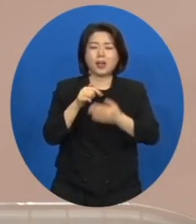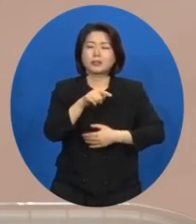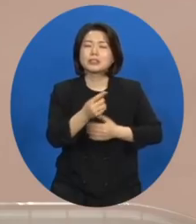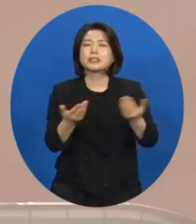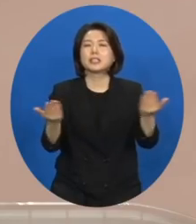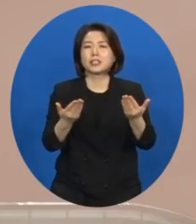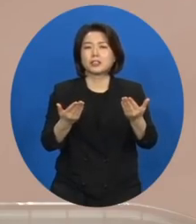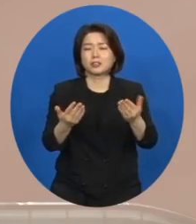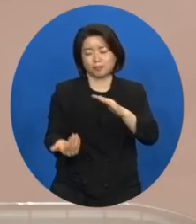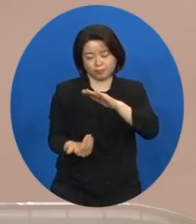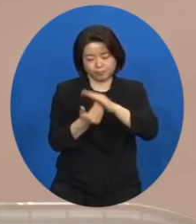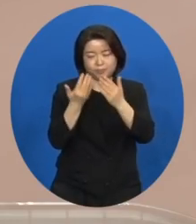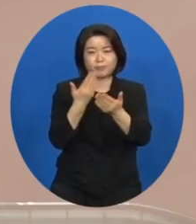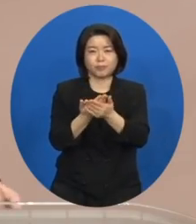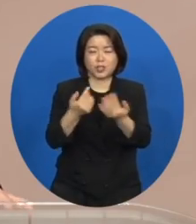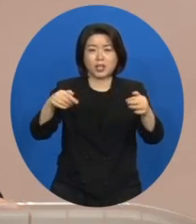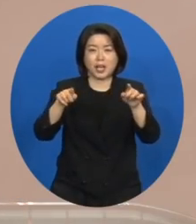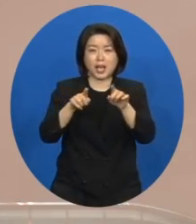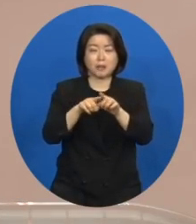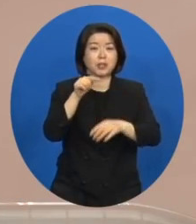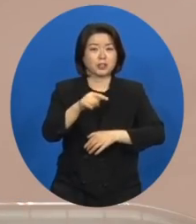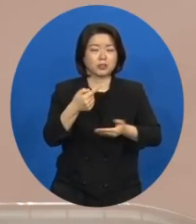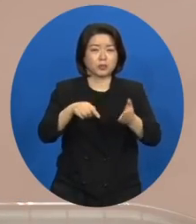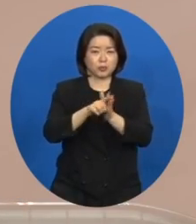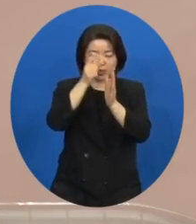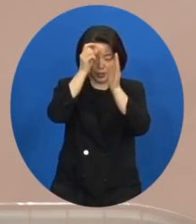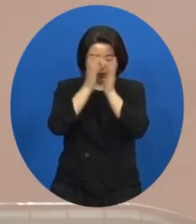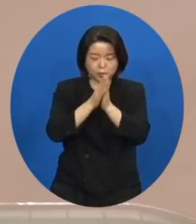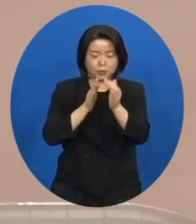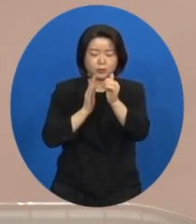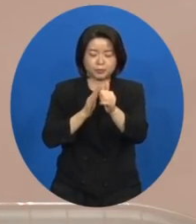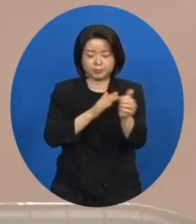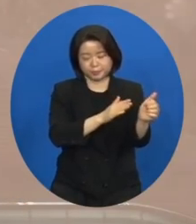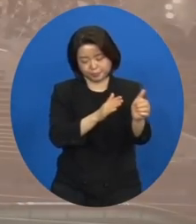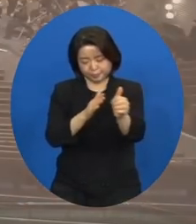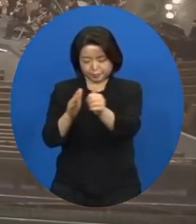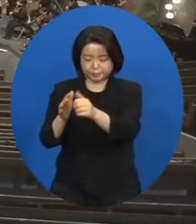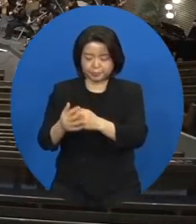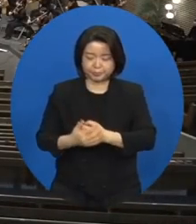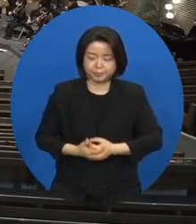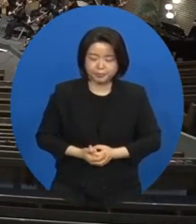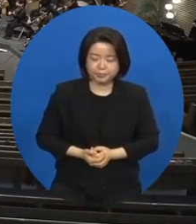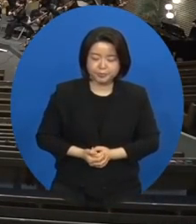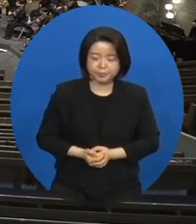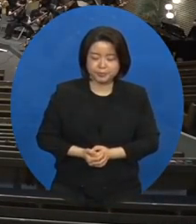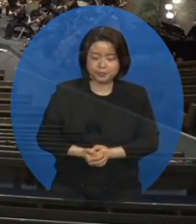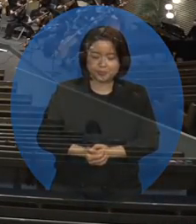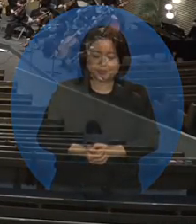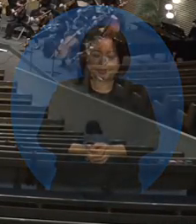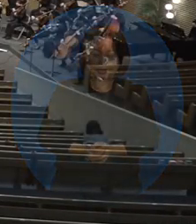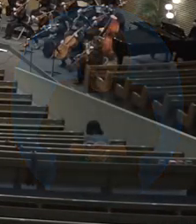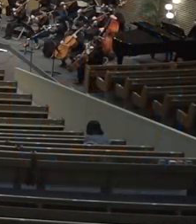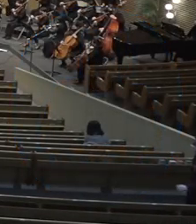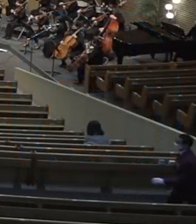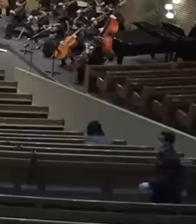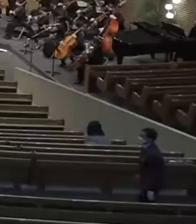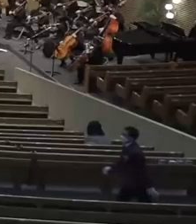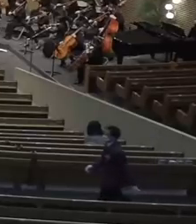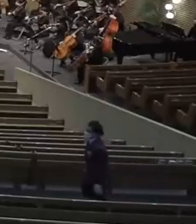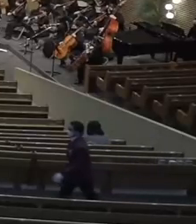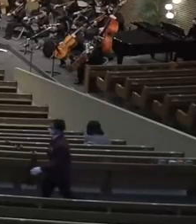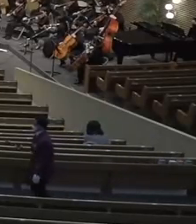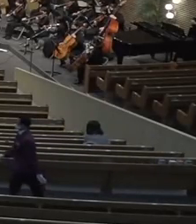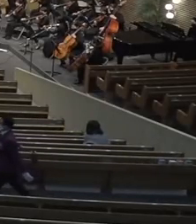또한 이루어 주옵소서 우리 함께 것을 위해서 기도하도록 하겠습니다 주님 감사합니다 그렇습니다 맞아 하느님